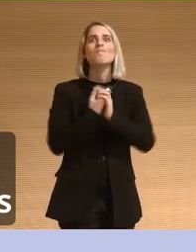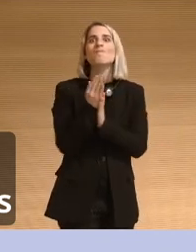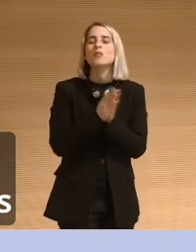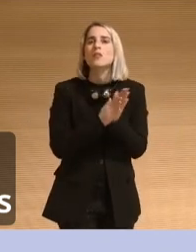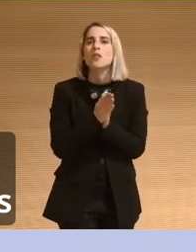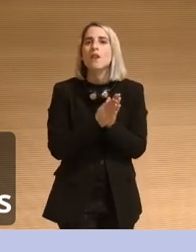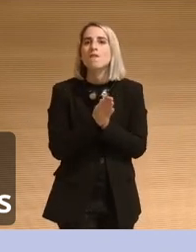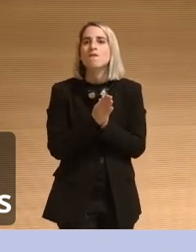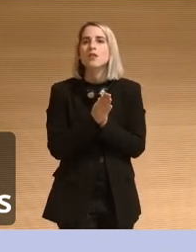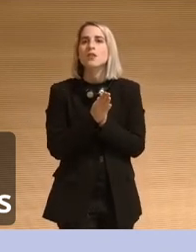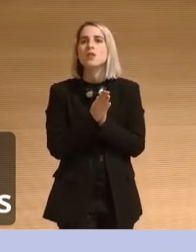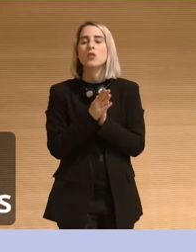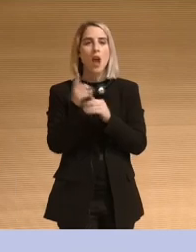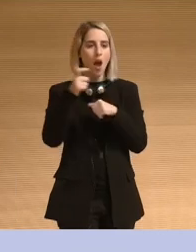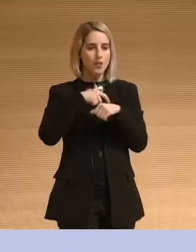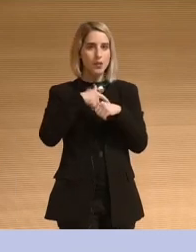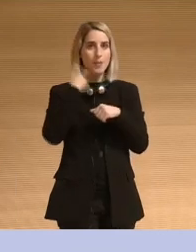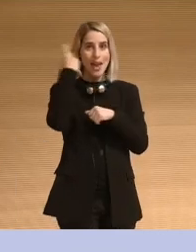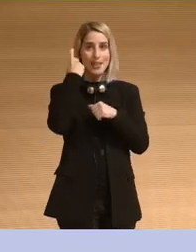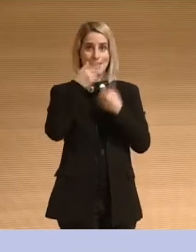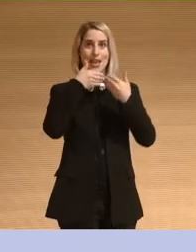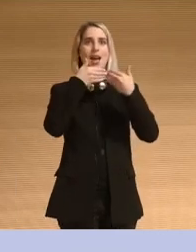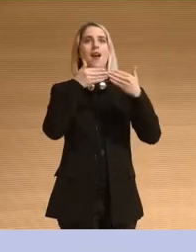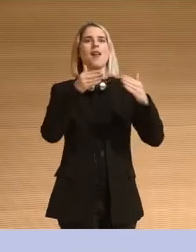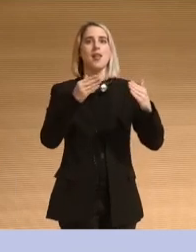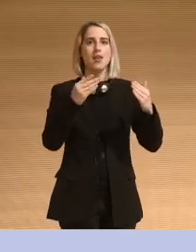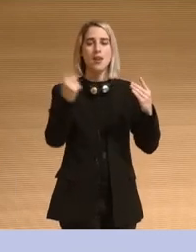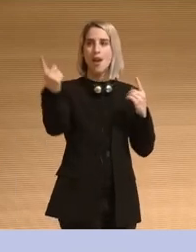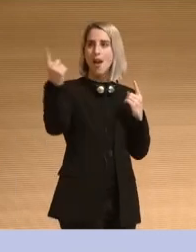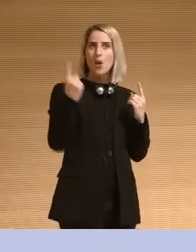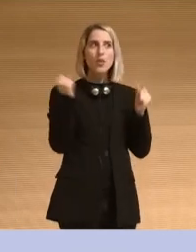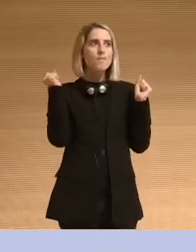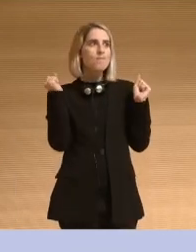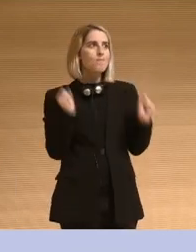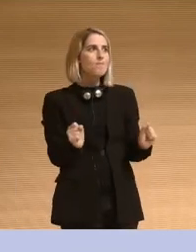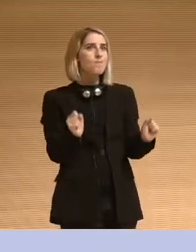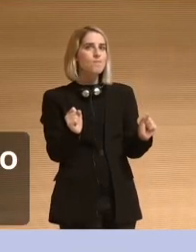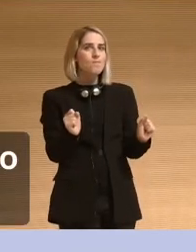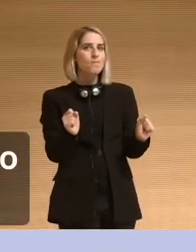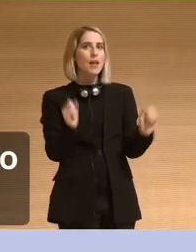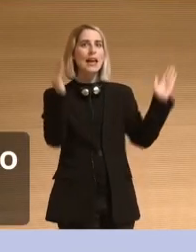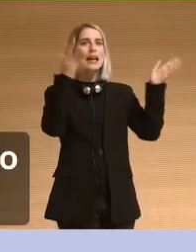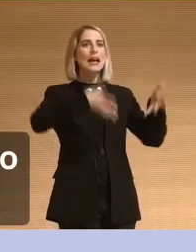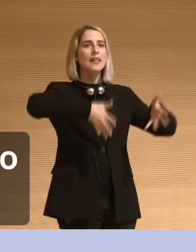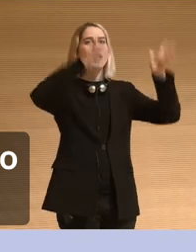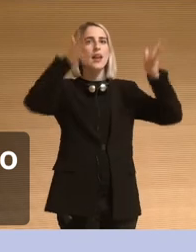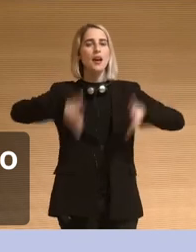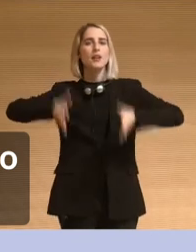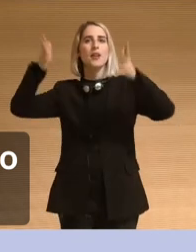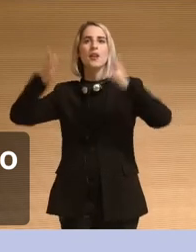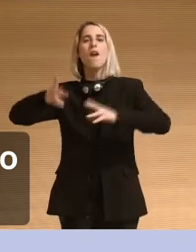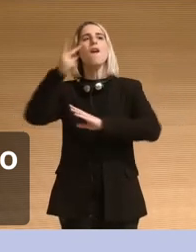ενδιαφέρον και με το που ανοίγει η έκθεση έρχονται και εγκαθίστανται σχεδόν στα κτίρια. Βλέπουν